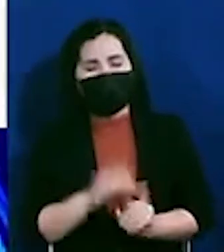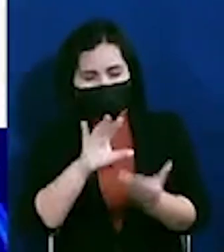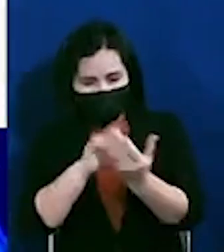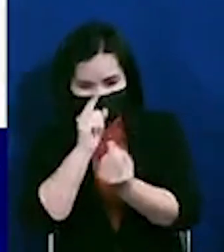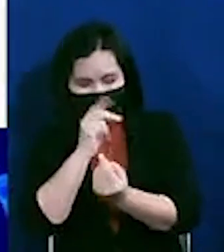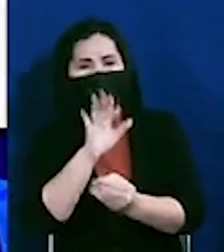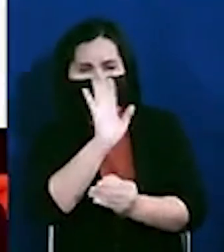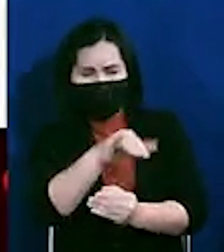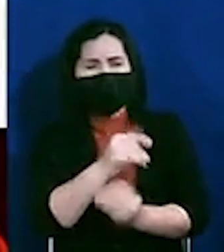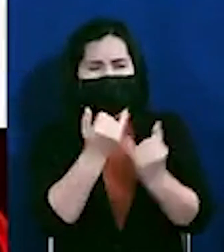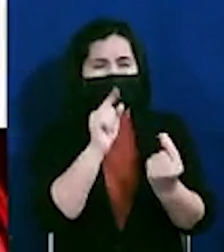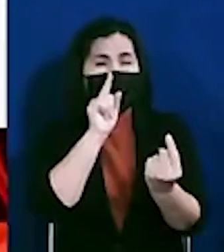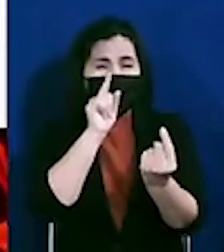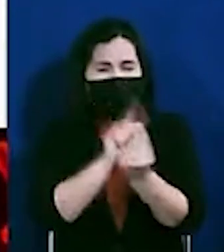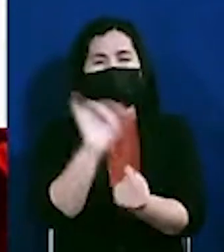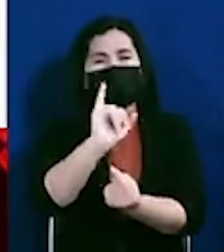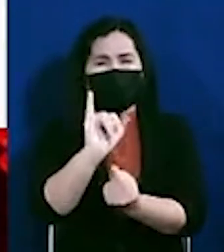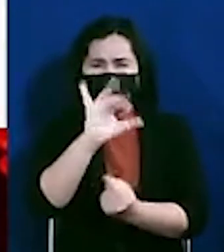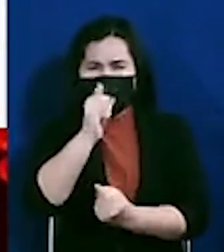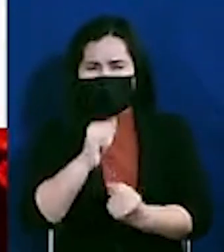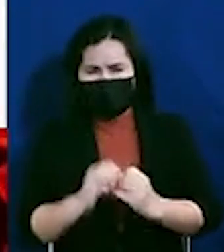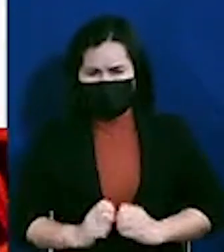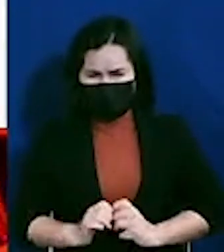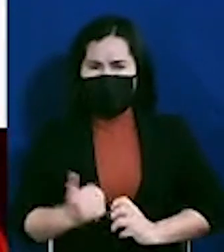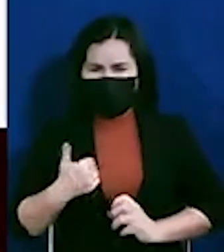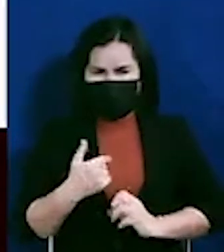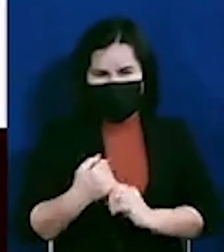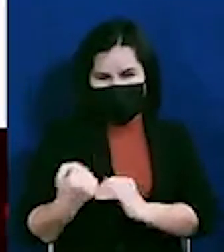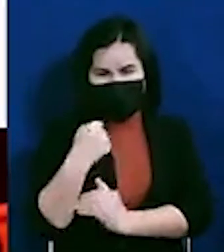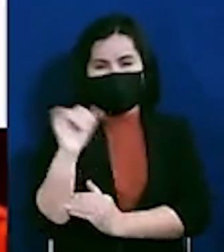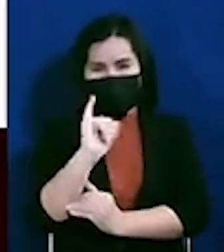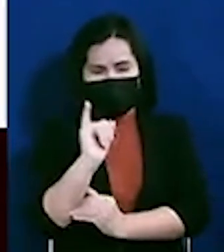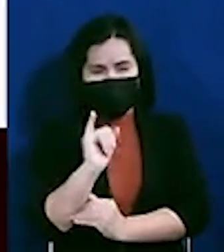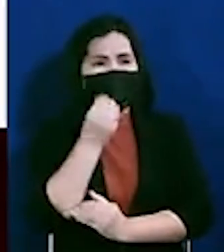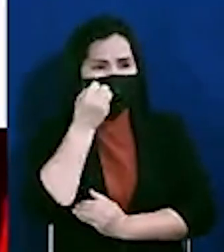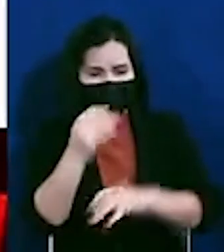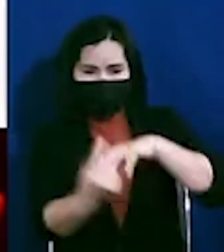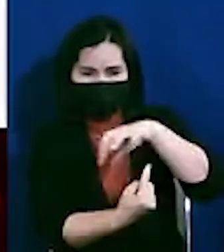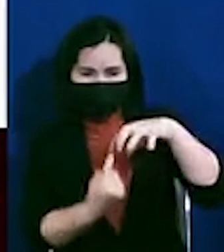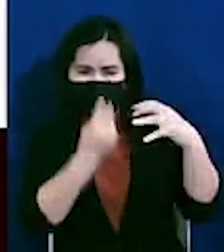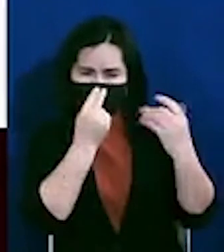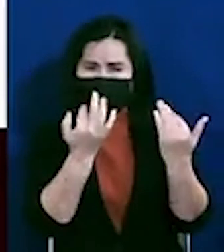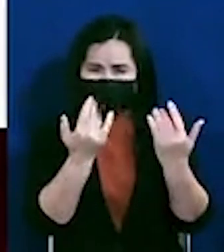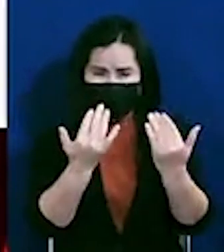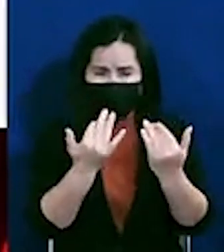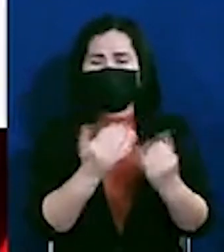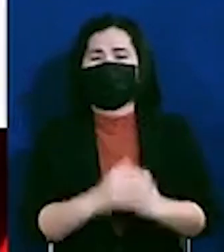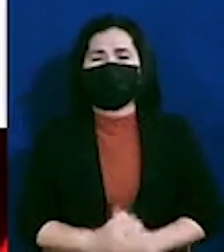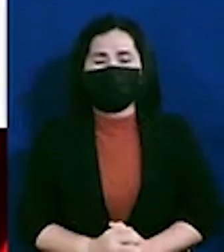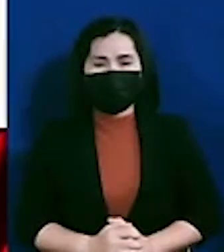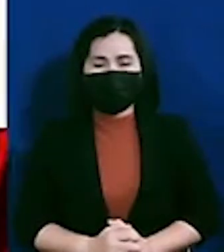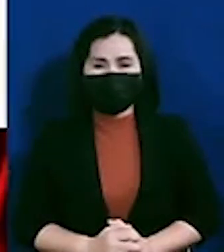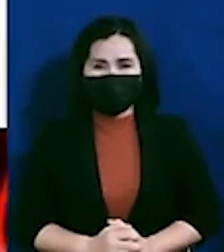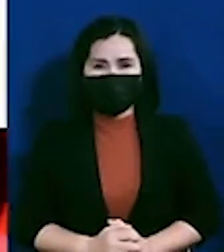นะท่านอาจจะมีเชื้ออยู่ในตัวแต่อย่างนี้น้อยนะเพราะฉะนั้นก็กลับไปดูแลกับตัวที่บ้านหรือไงก็สุดแท้แต่นะครับ